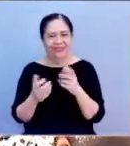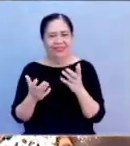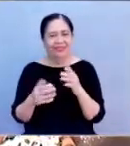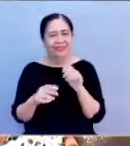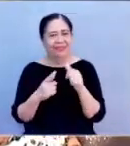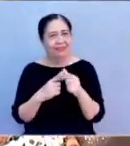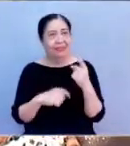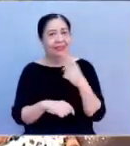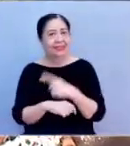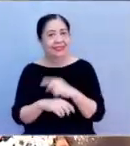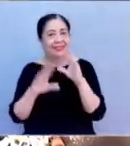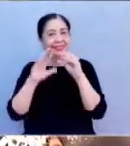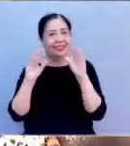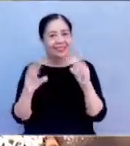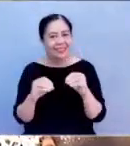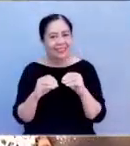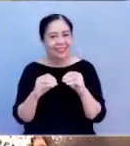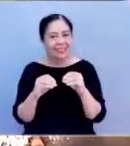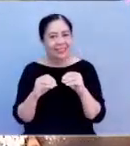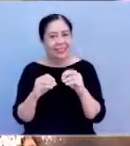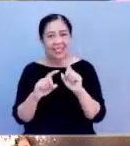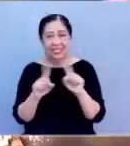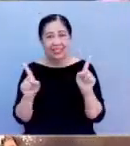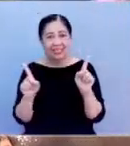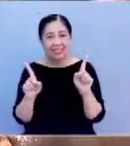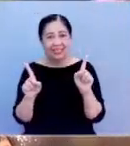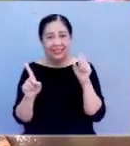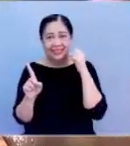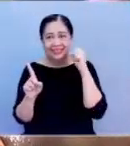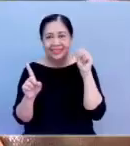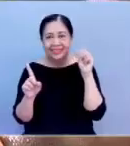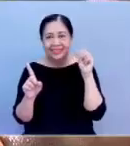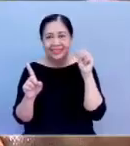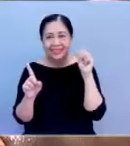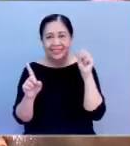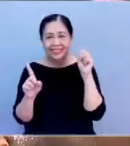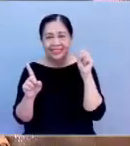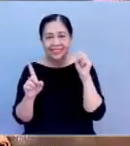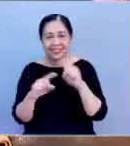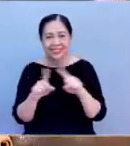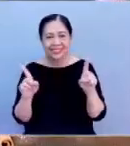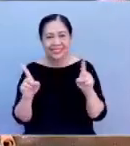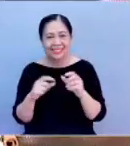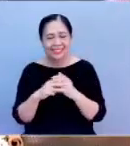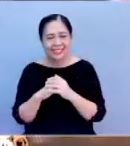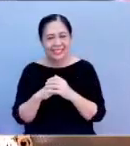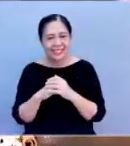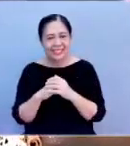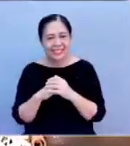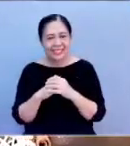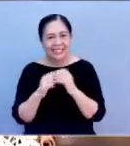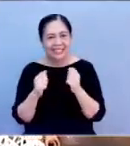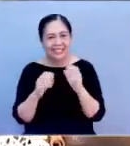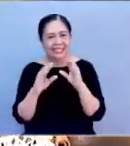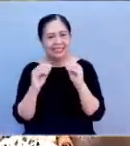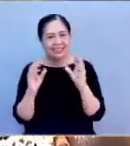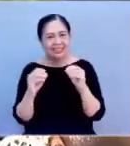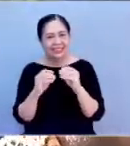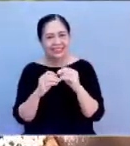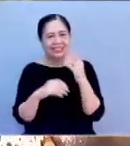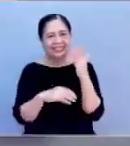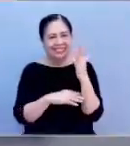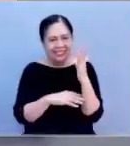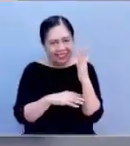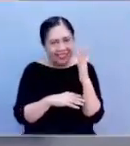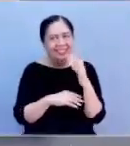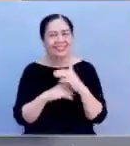of Christmas. Ay, iba na? Naiba na yung tunog. Naiba na pala. Isang maliit na Christmas tree.